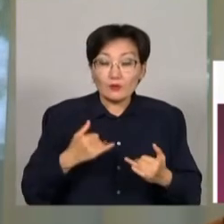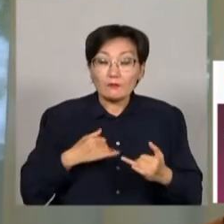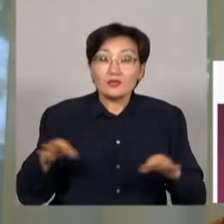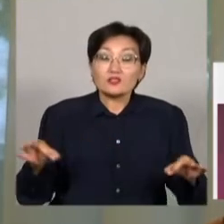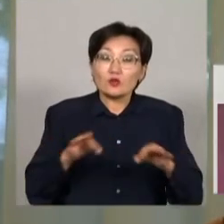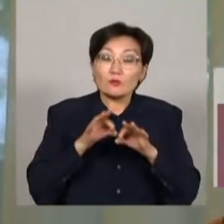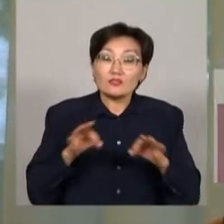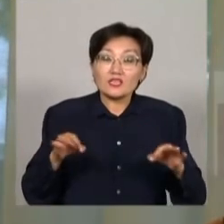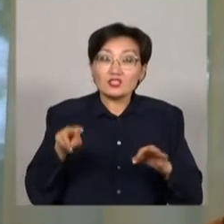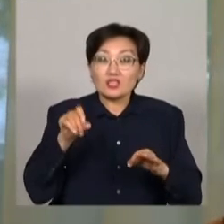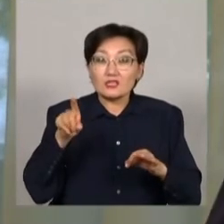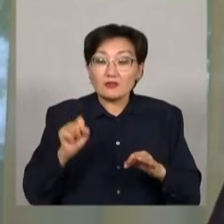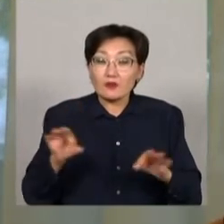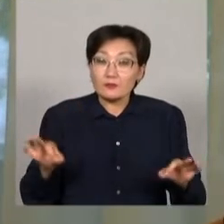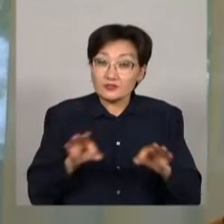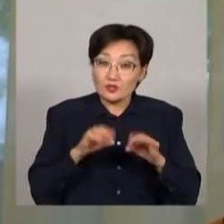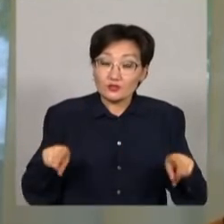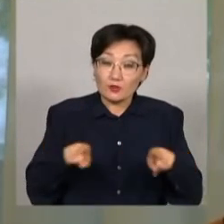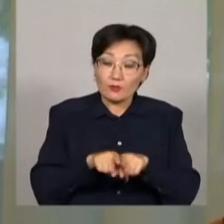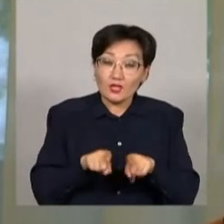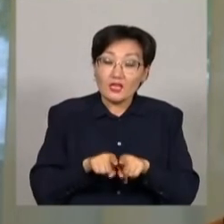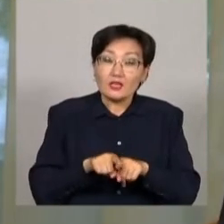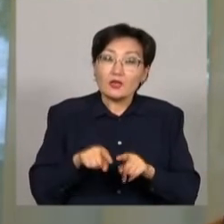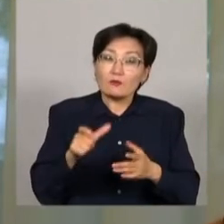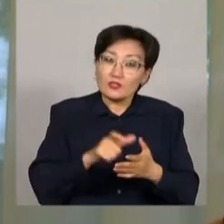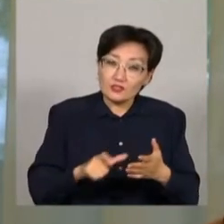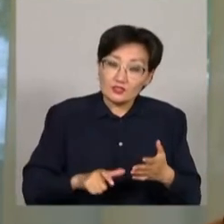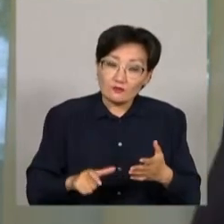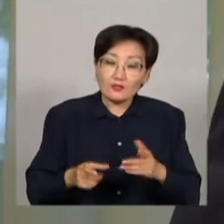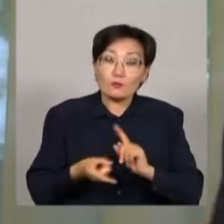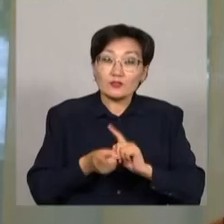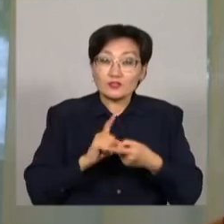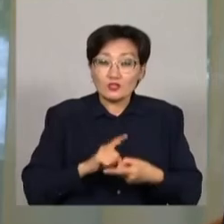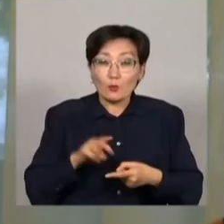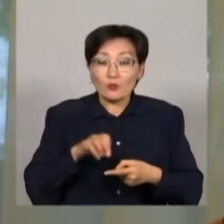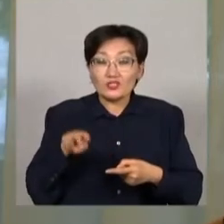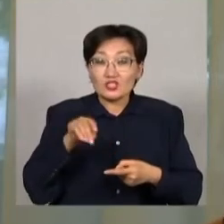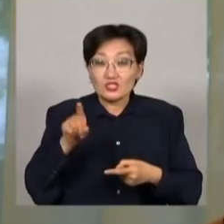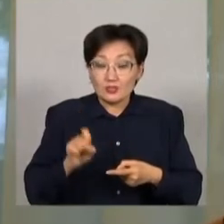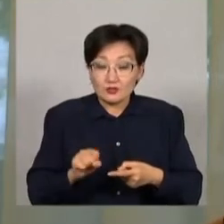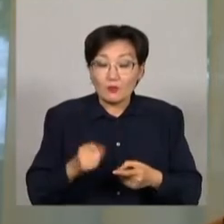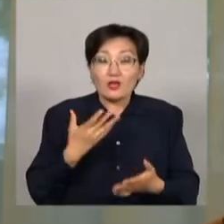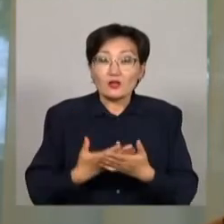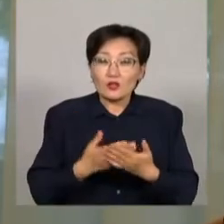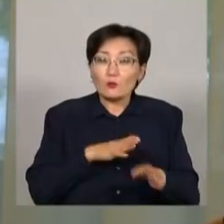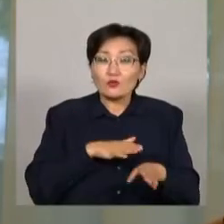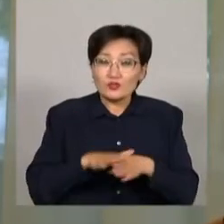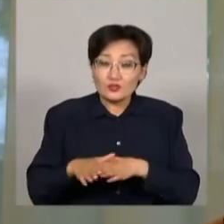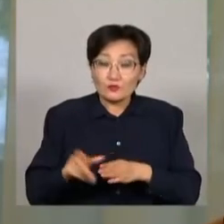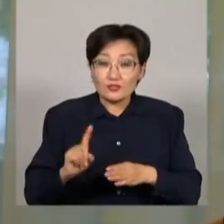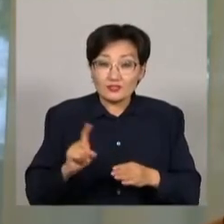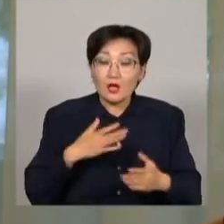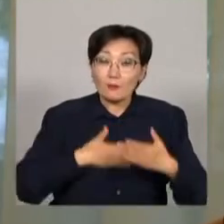играем классические джазовые песни, а также классические композиции, адаптированные под джаз. Выкладываемся мы по полной,